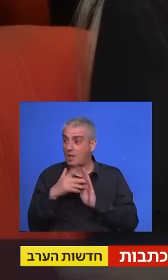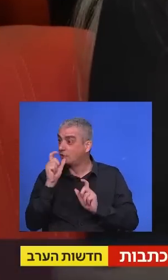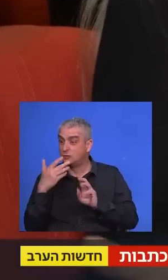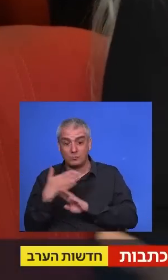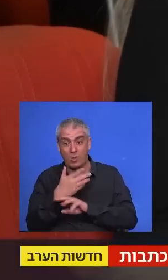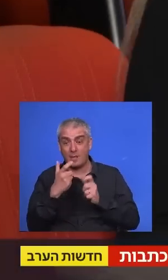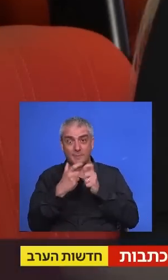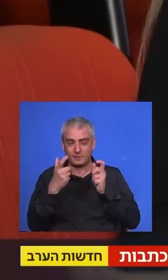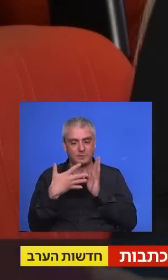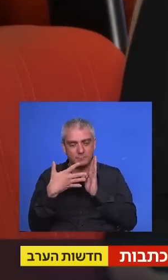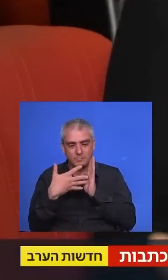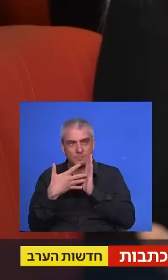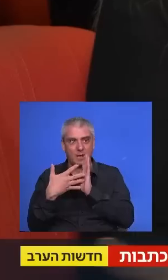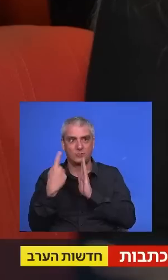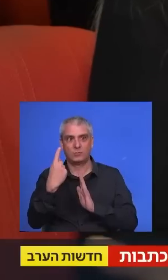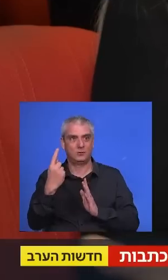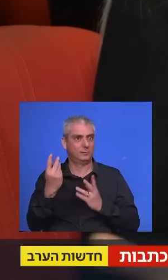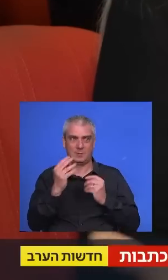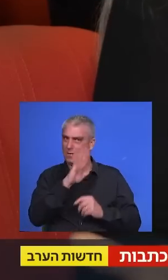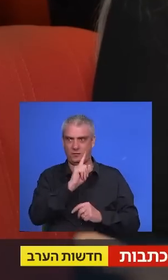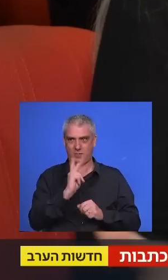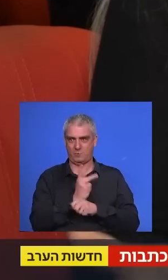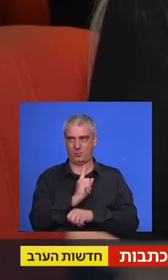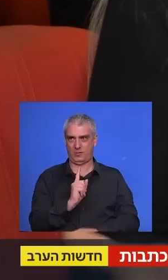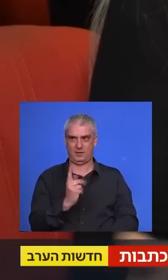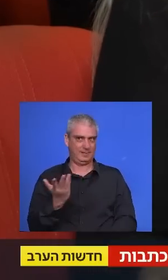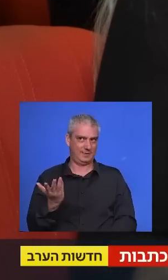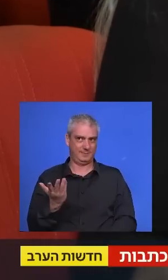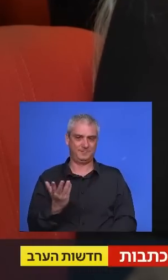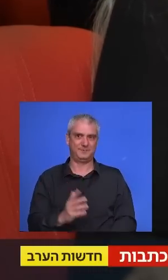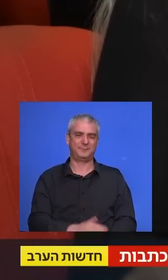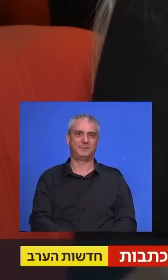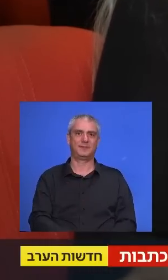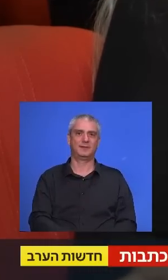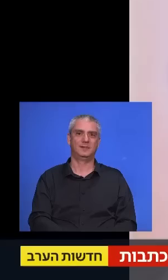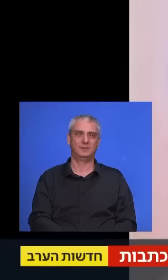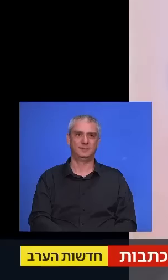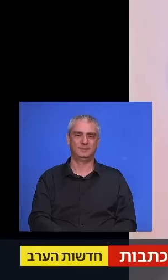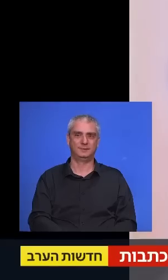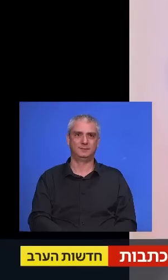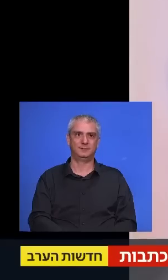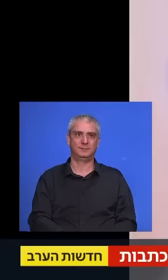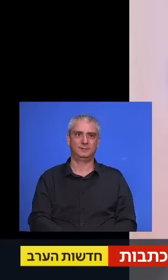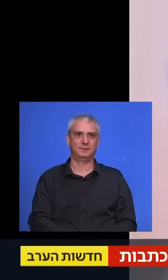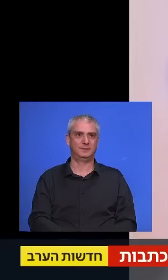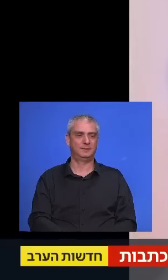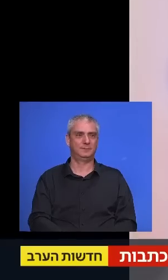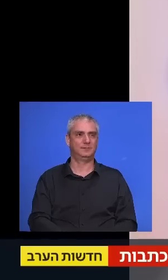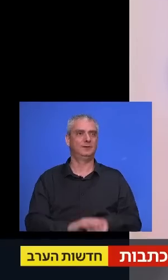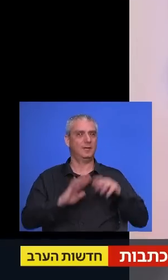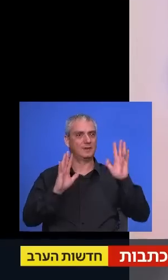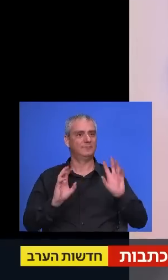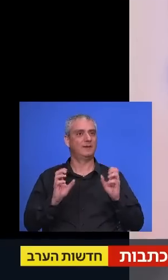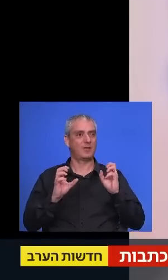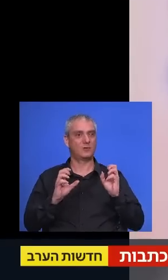האנשים בכניסה לאולם. שזה דבר שהם לא, האירופאים לא היו רגילים לזה. Through television and